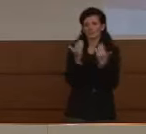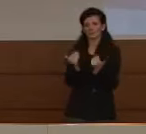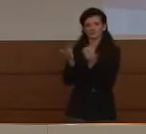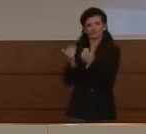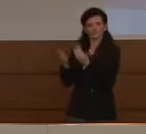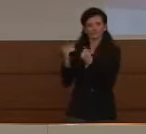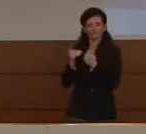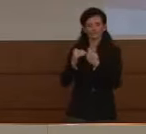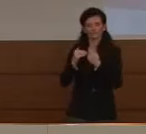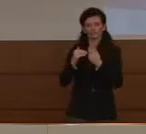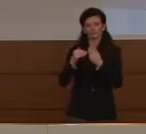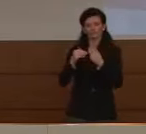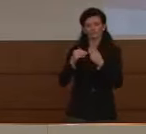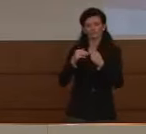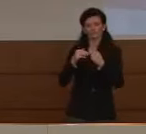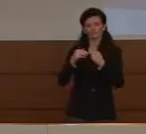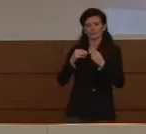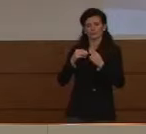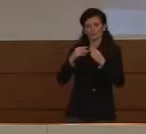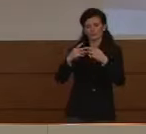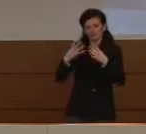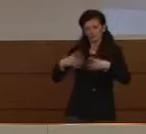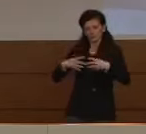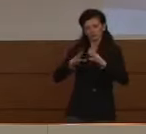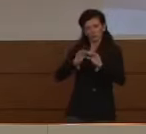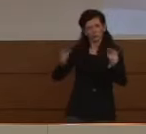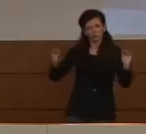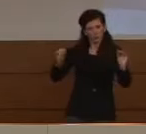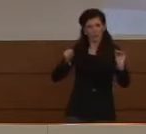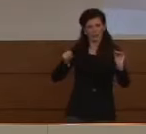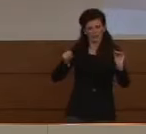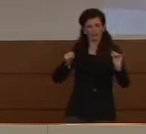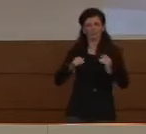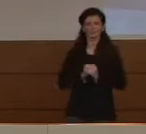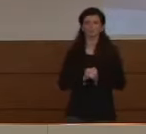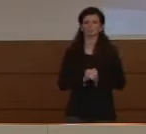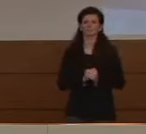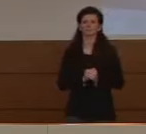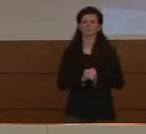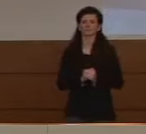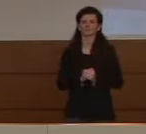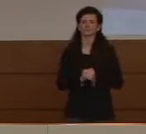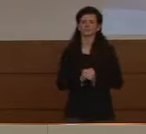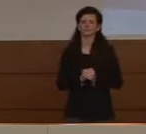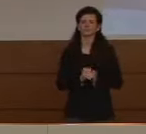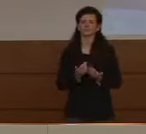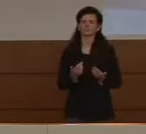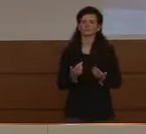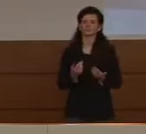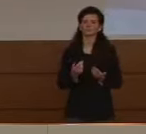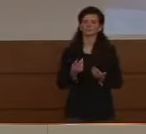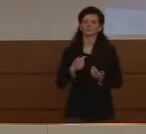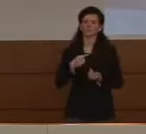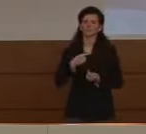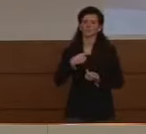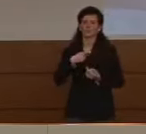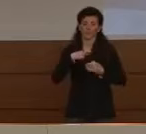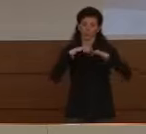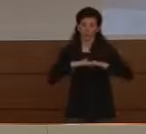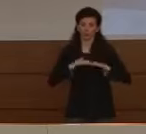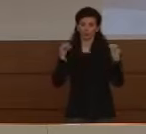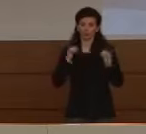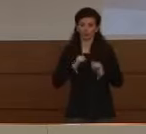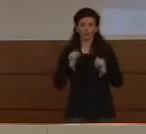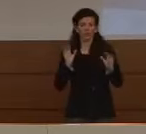reperite in emergenza noi abbiamo in atto un sistema che è quello della centrale cross